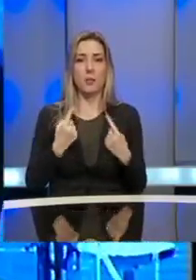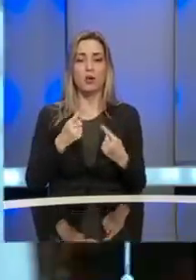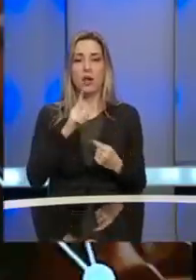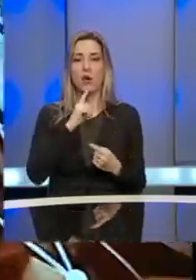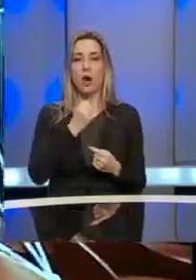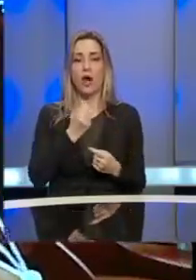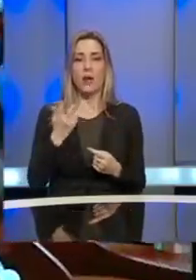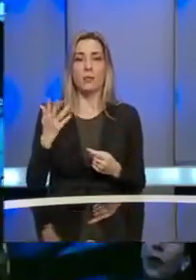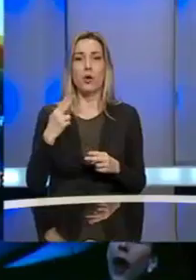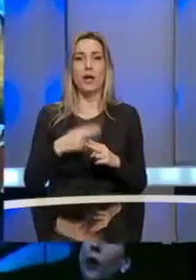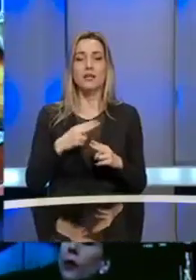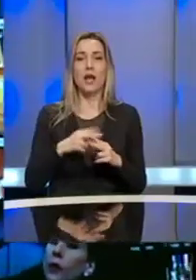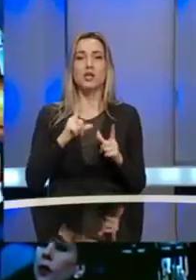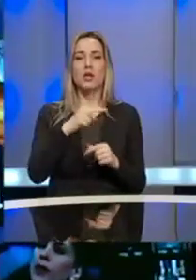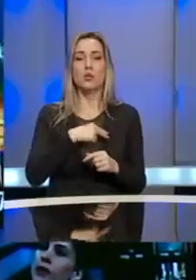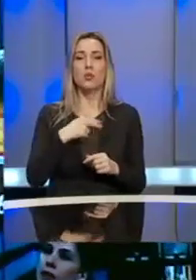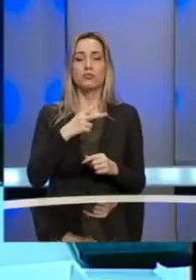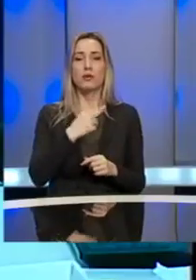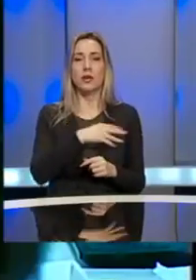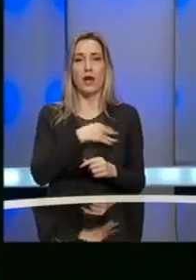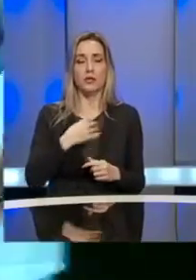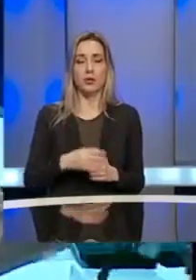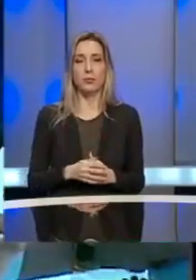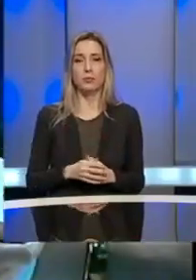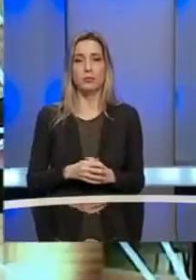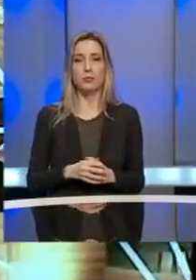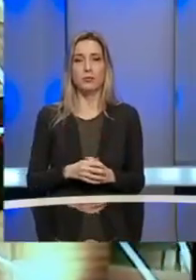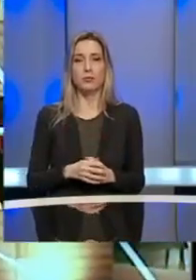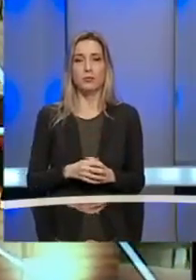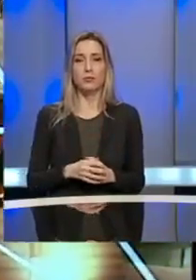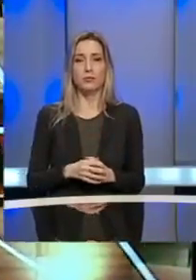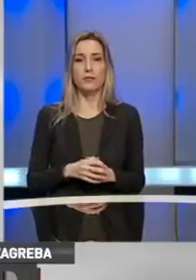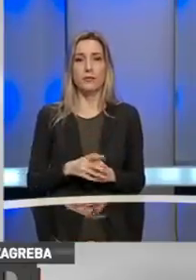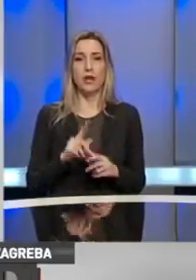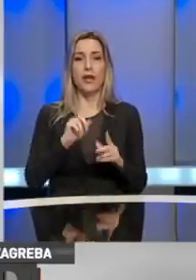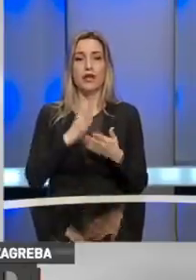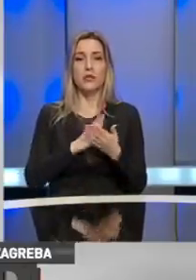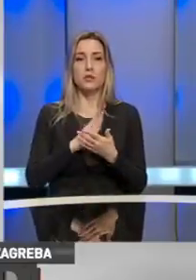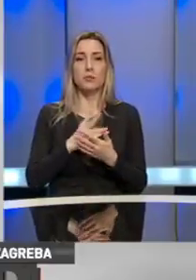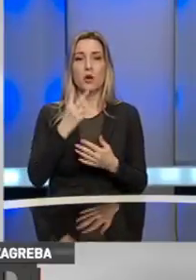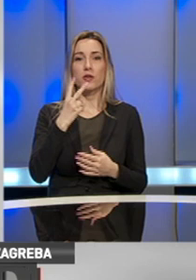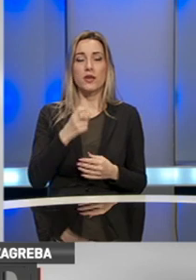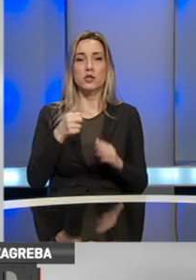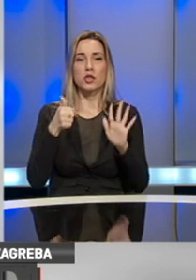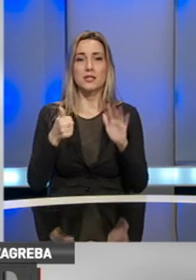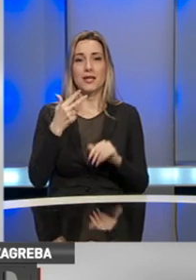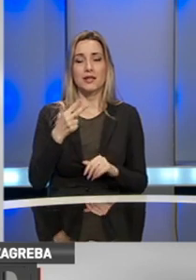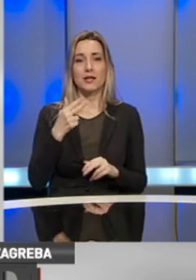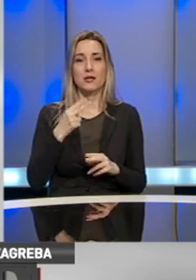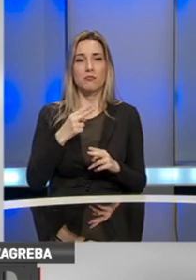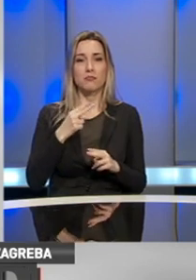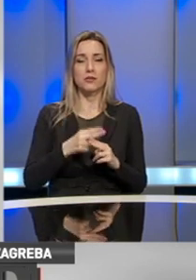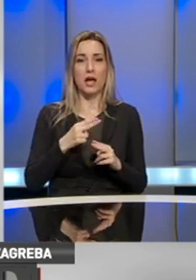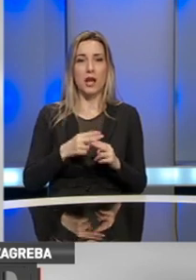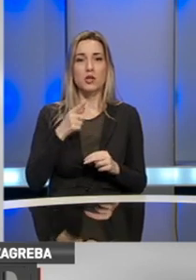Koja je brojka zaraženih u Hrvatskoj koronavirusom u ovom trenutku? Pa, portali neslužbeno javljaju 263 zaraženih.